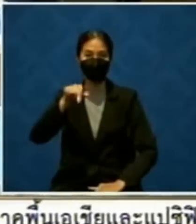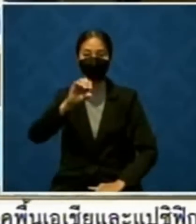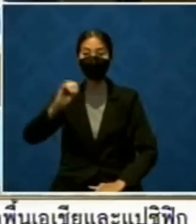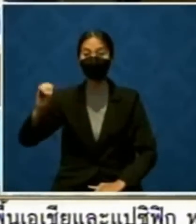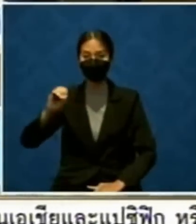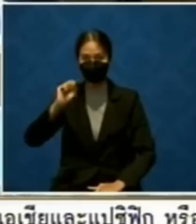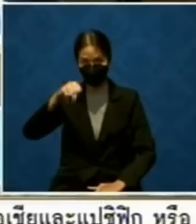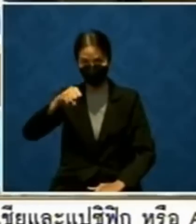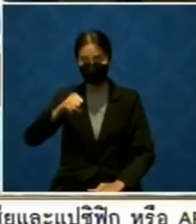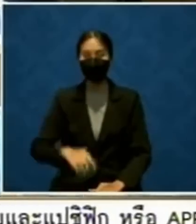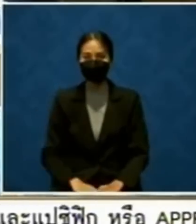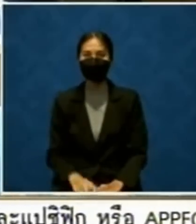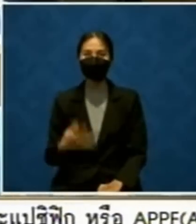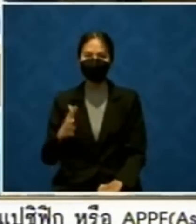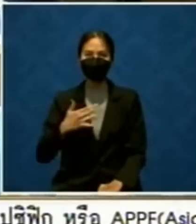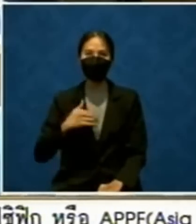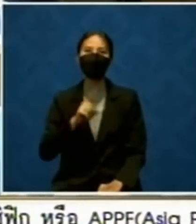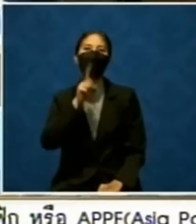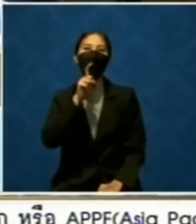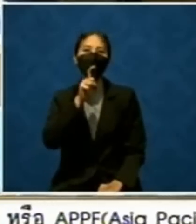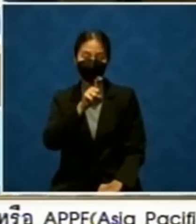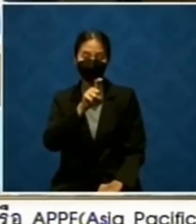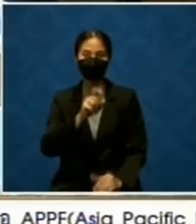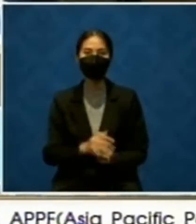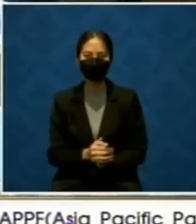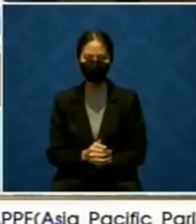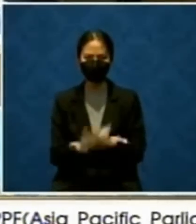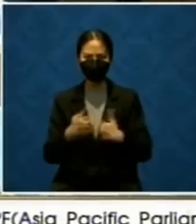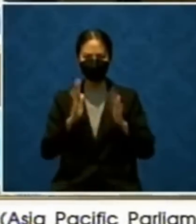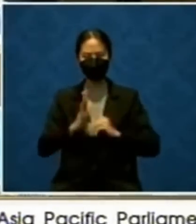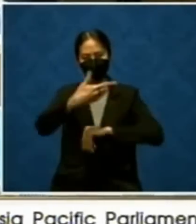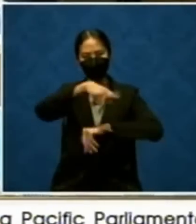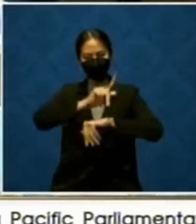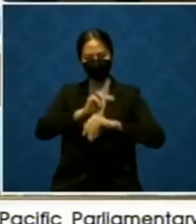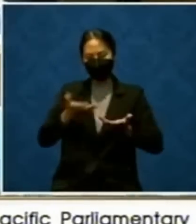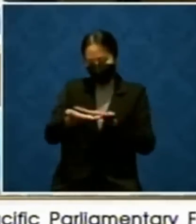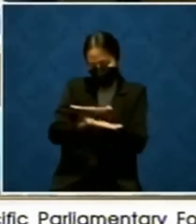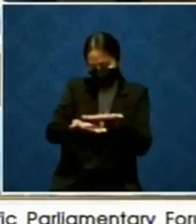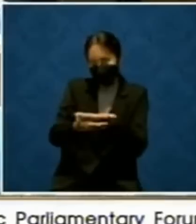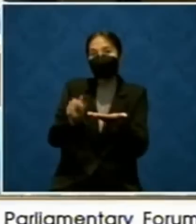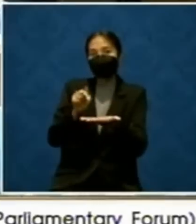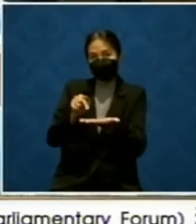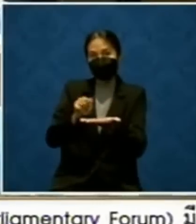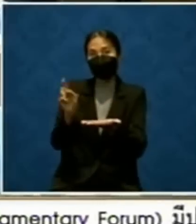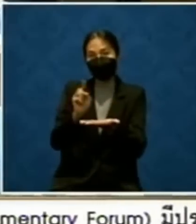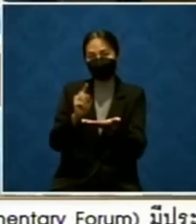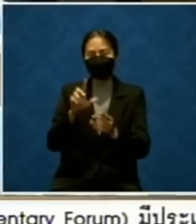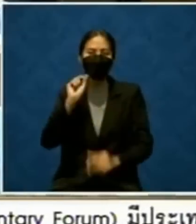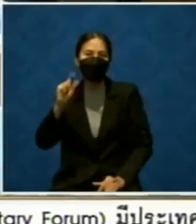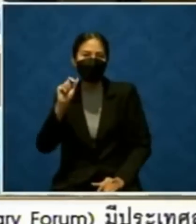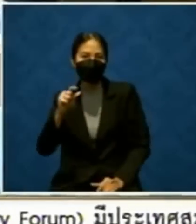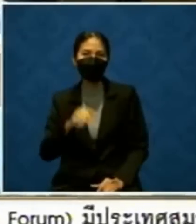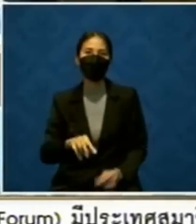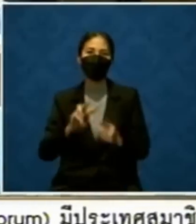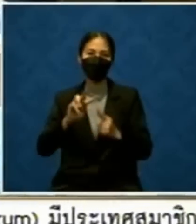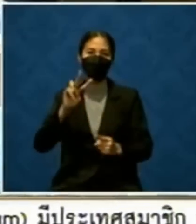แล้วก็ถามกระทถามสดดวาจาผู้ทานาธิปธานทพชนะ กระทําสดแน่นอน Kennedyสอง